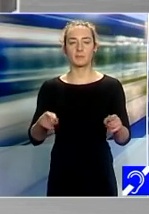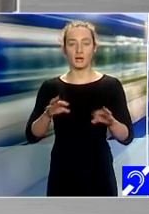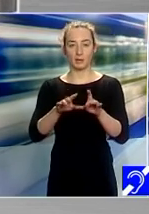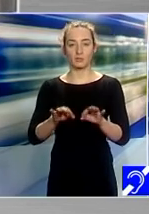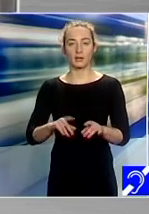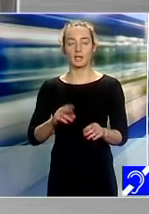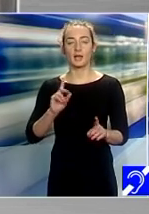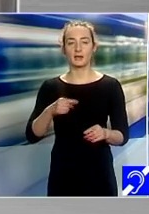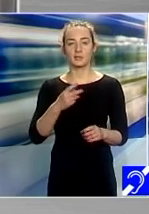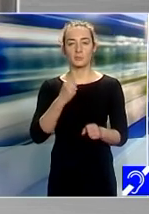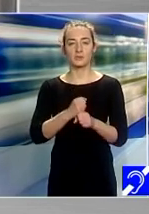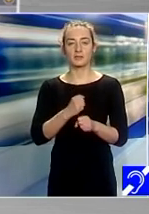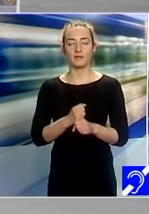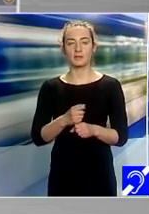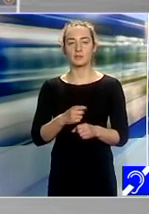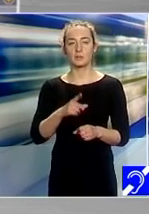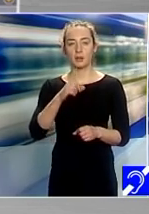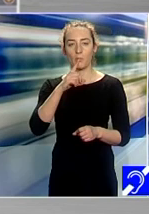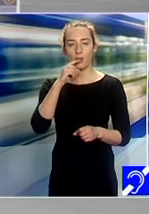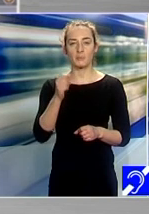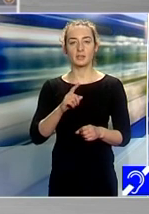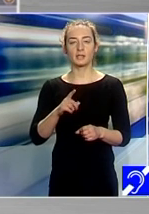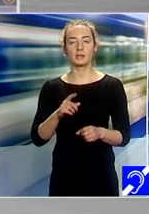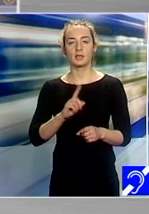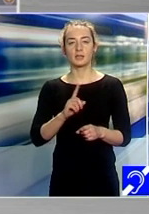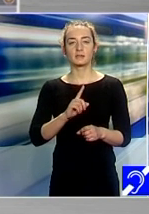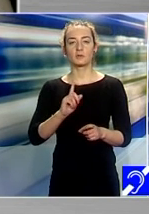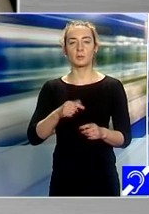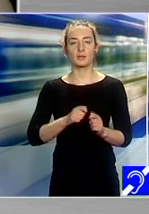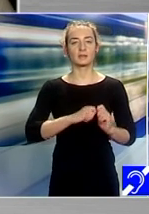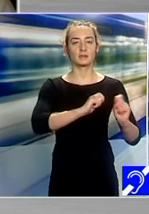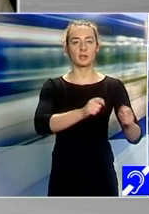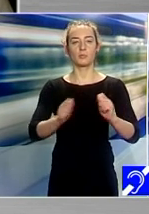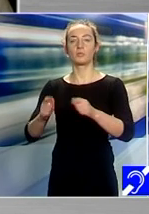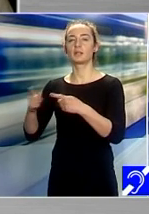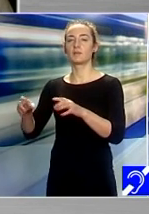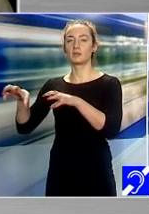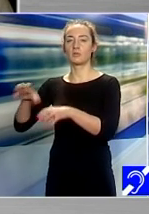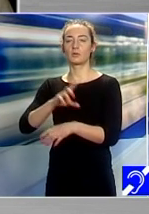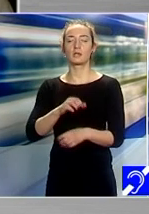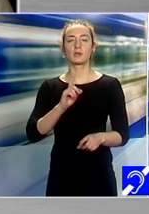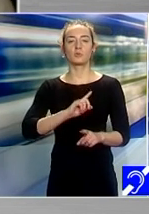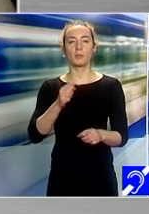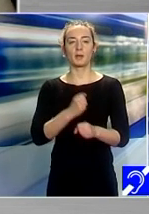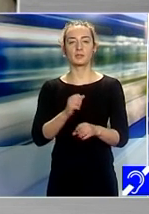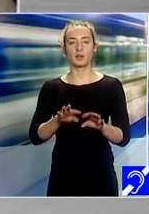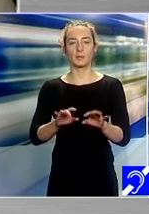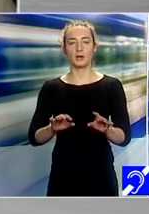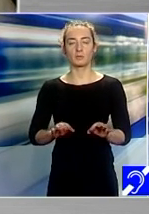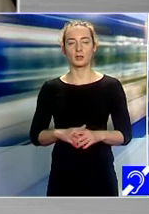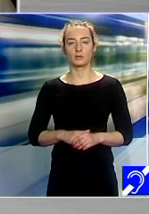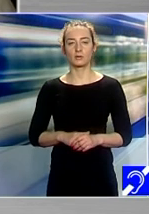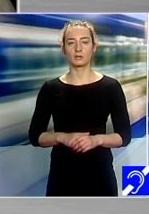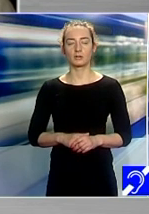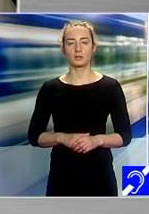să nu mai trebuiască oamenii să ia cazierul de la un ghișeu și să-l ducă la celălalt ghișeu. O mamă care tocmai a născut trebuie să facă mai multe drumuri și să aștepte pe la